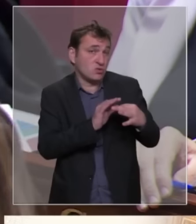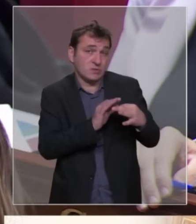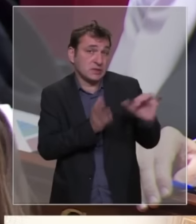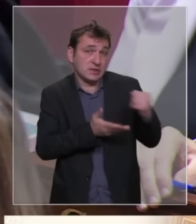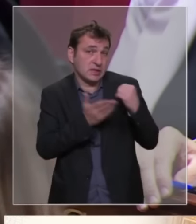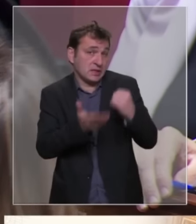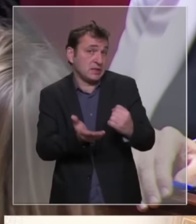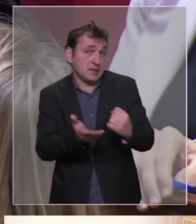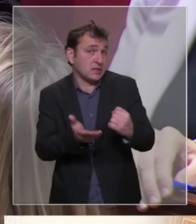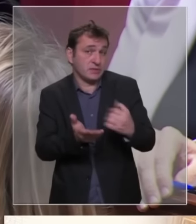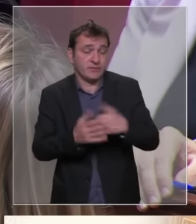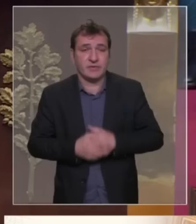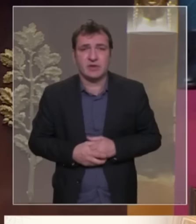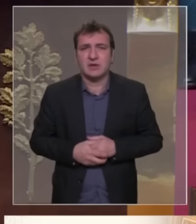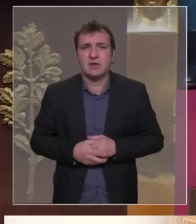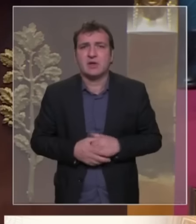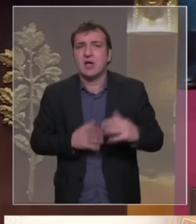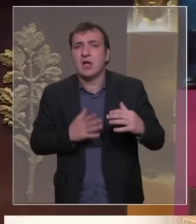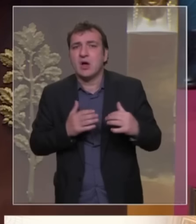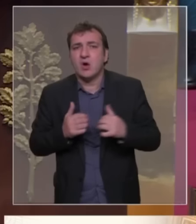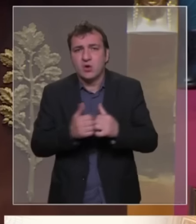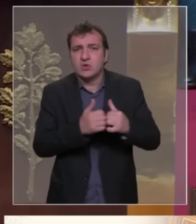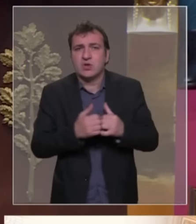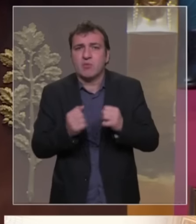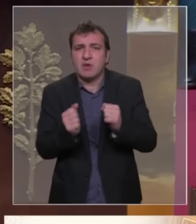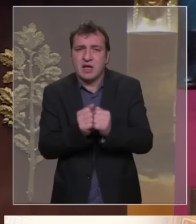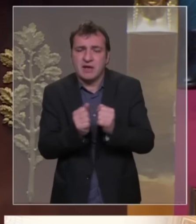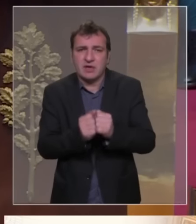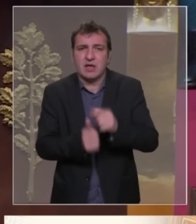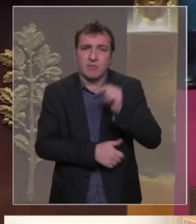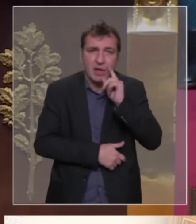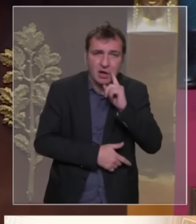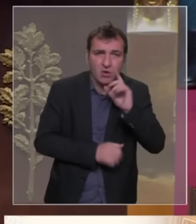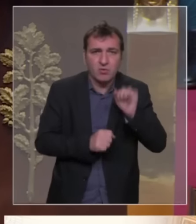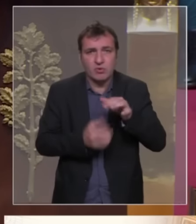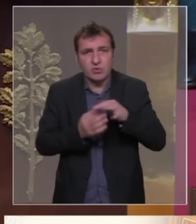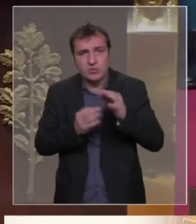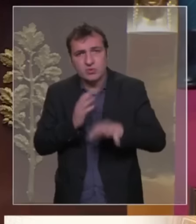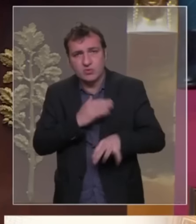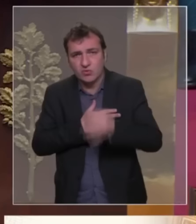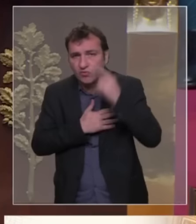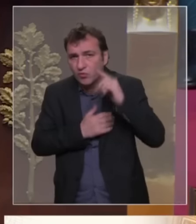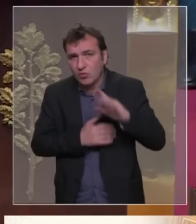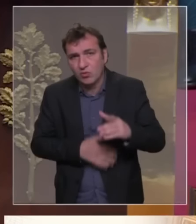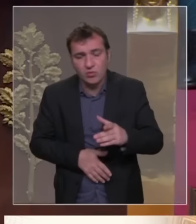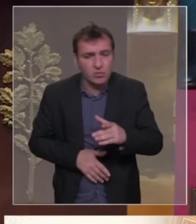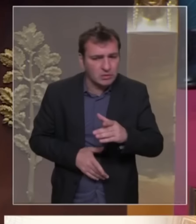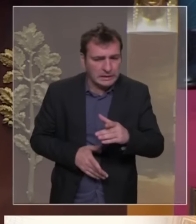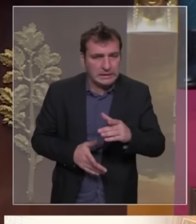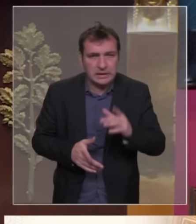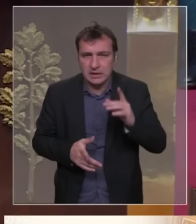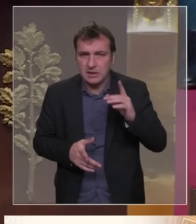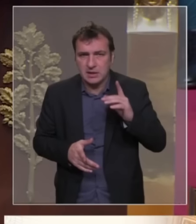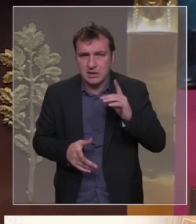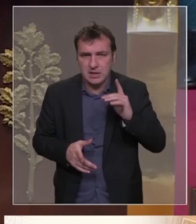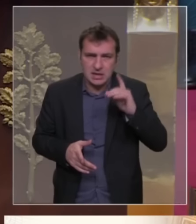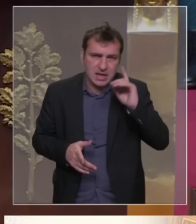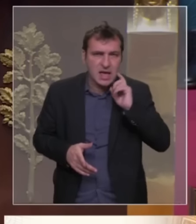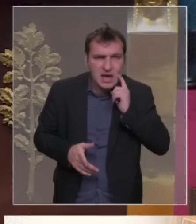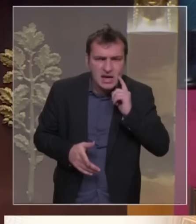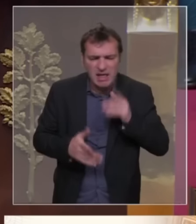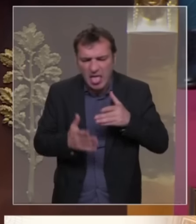paralympiques. Ensemble, avec les parents, nous pouvons trouver des solutions pour mieux soutenir les élèves en difficulté, consolider